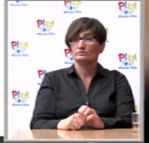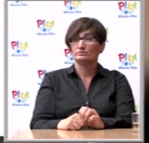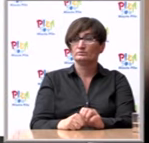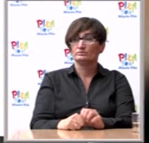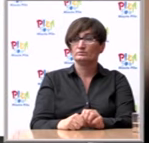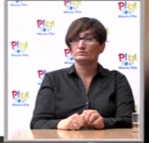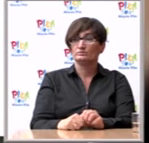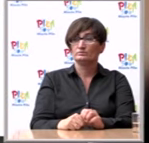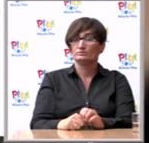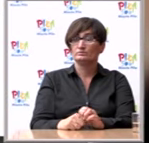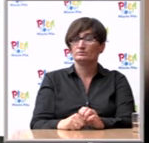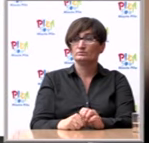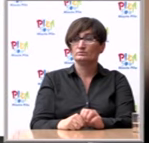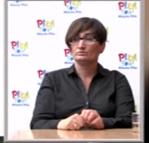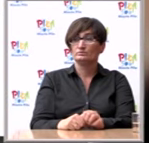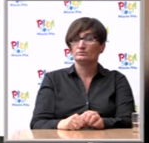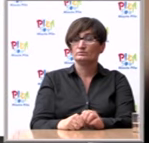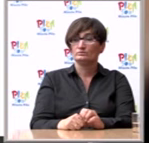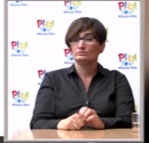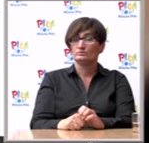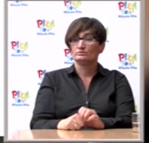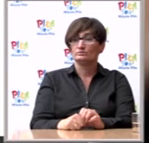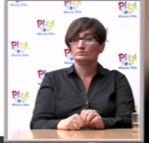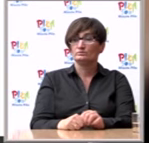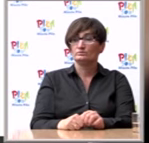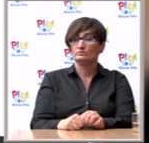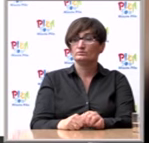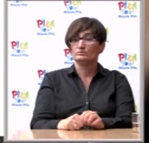Ktoś się wstrzymał? Dziękuję.